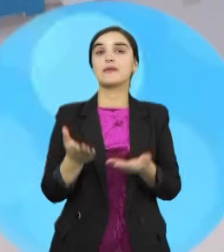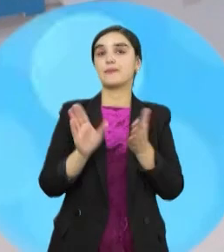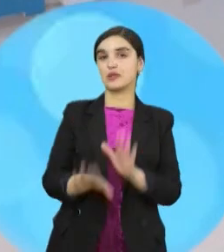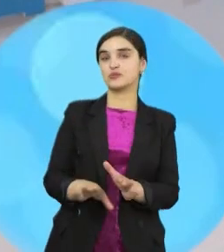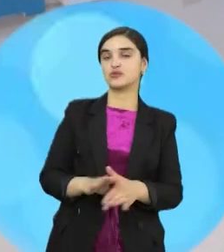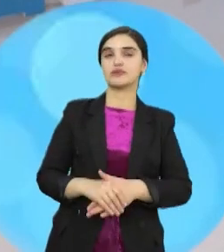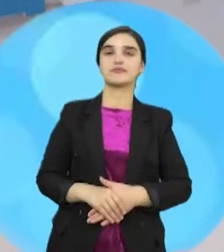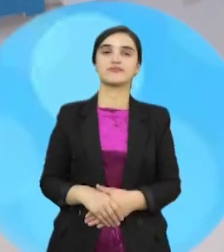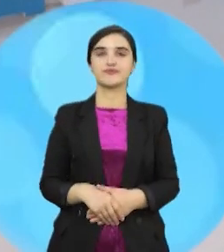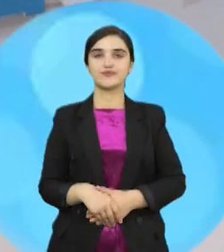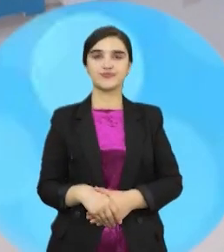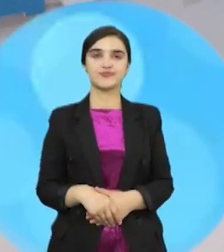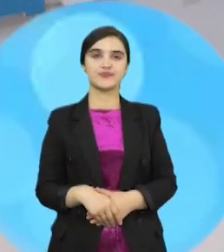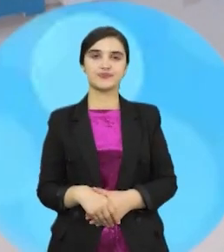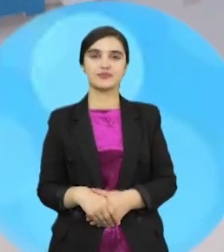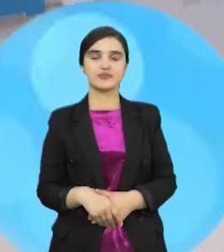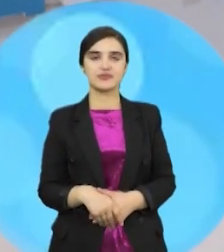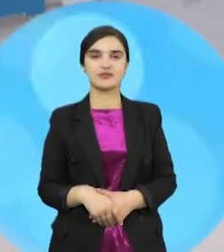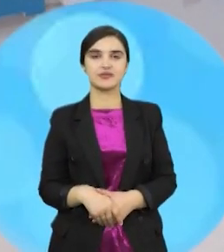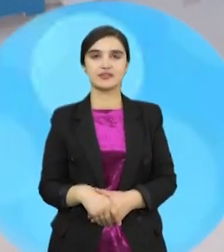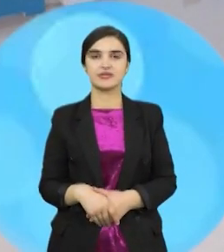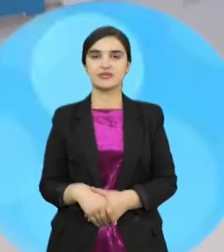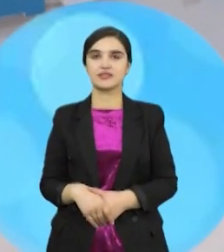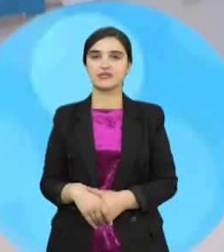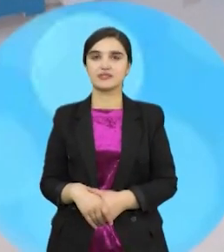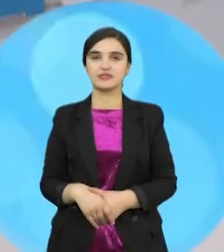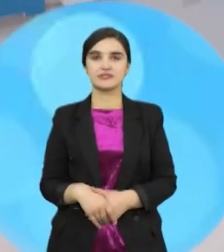می گذاریم.